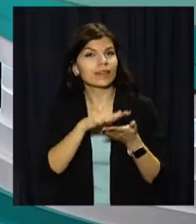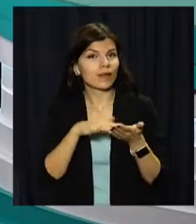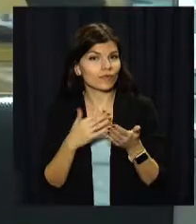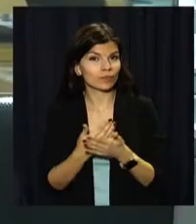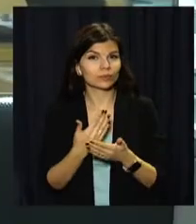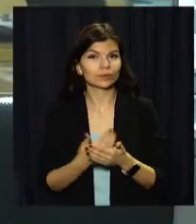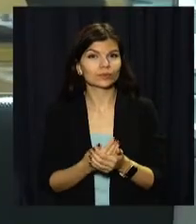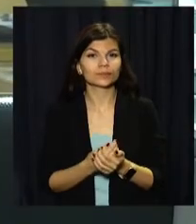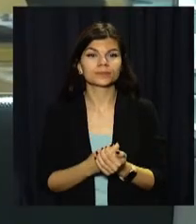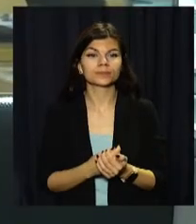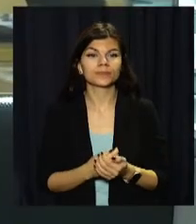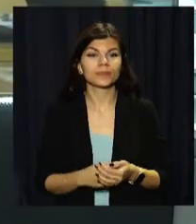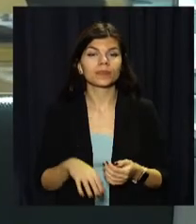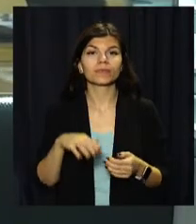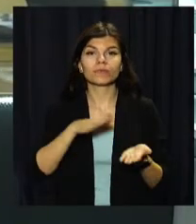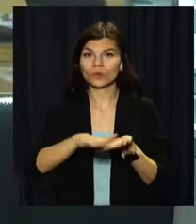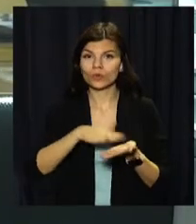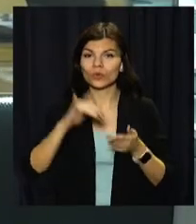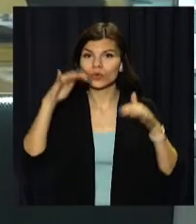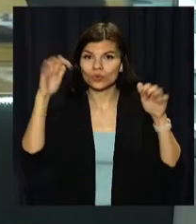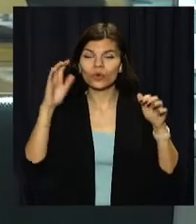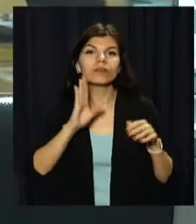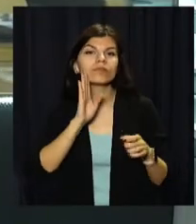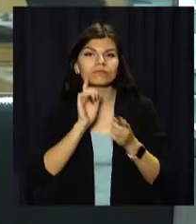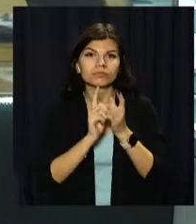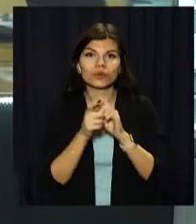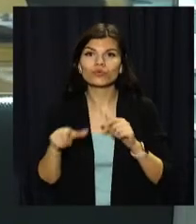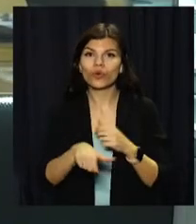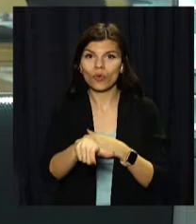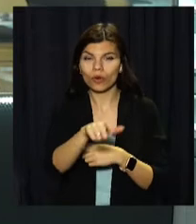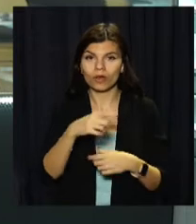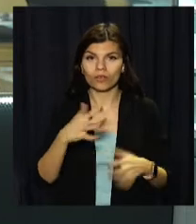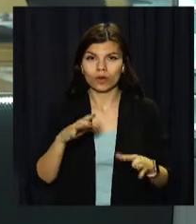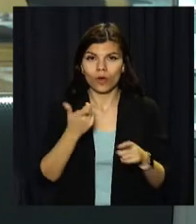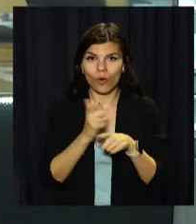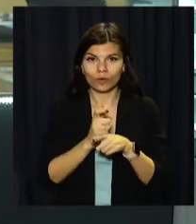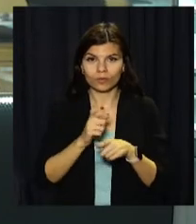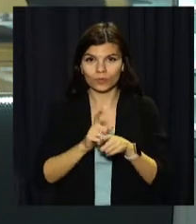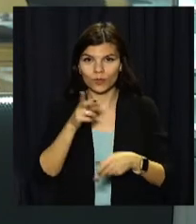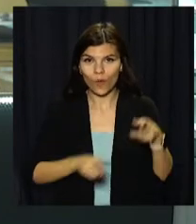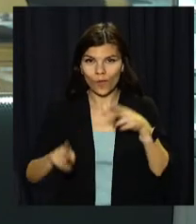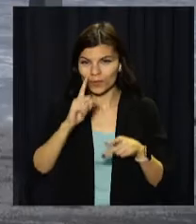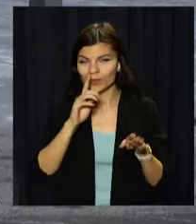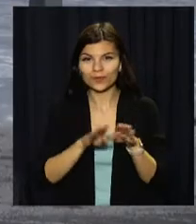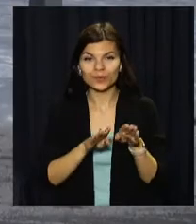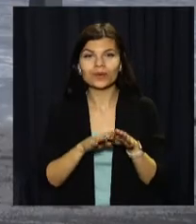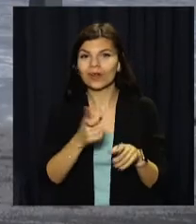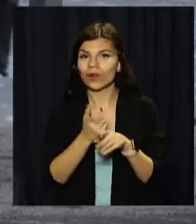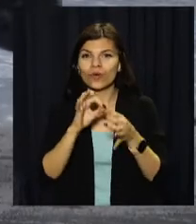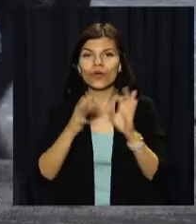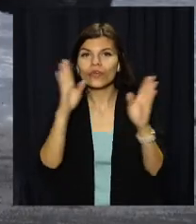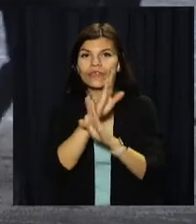випуску. Ожеледиця та дощ зранку перетворили дороги Дніпра на суцільну ковзанку. Особливо складна ситуація була у